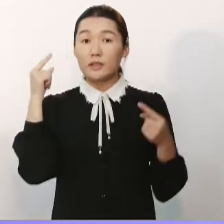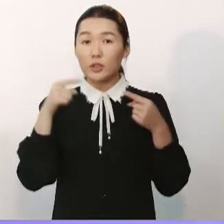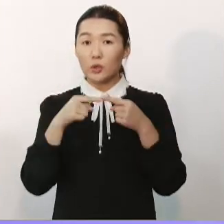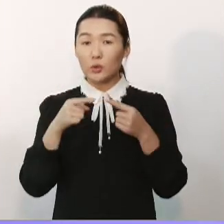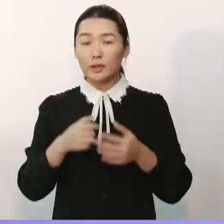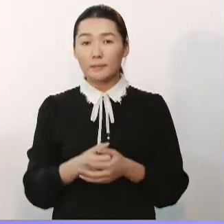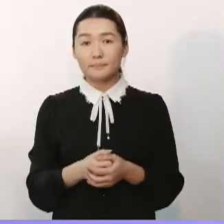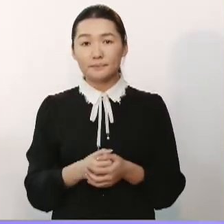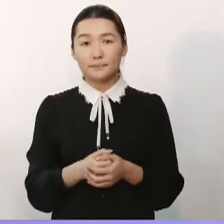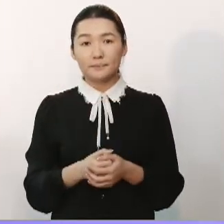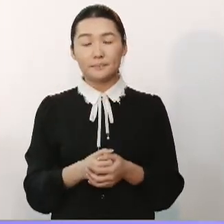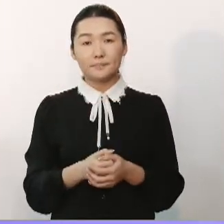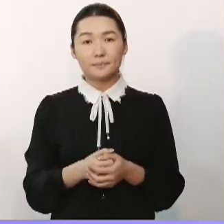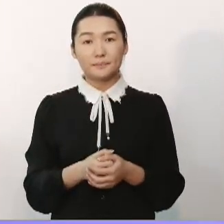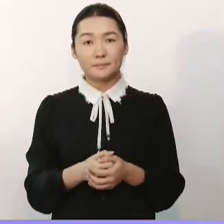четко.